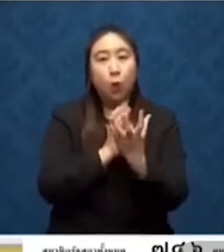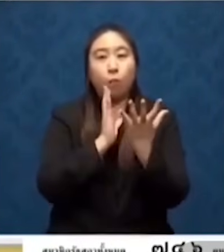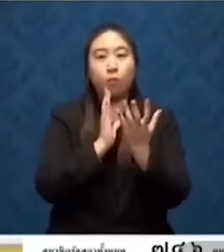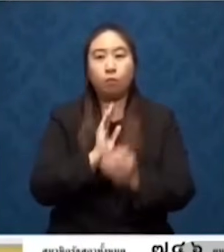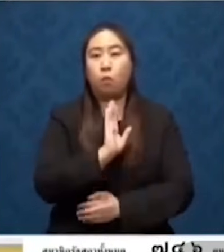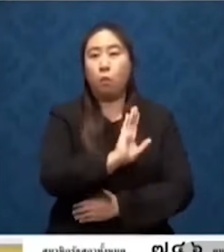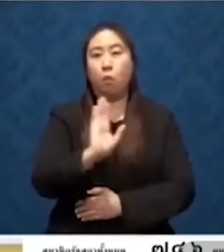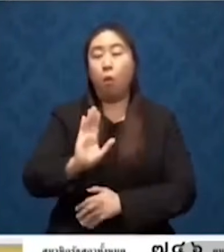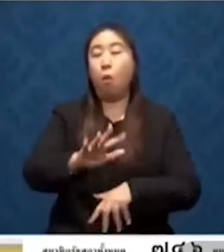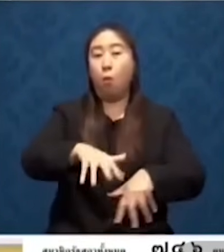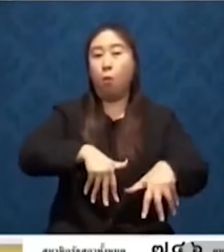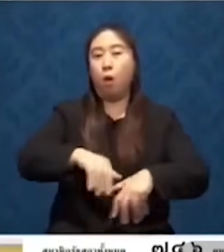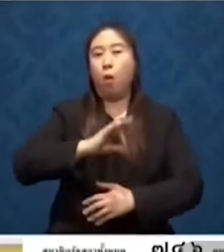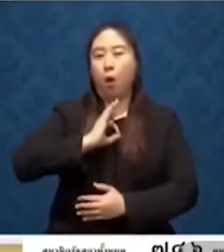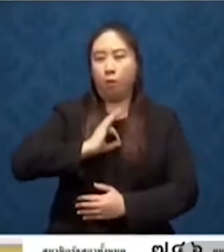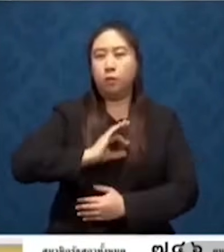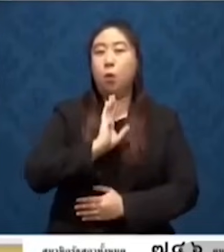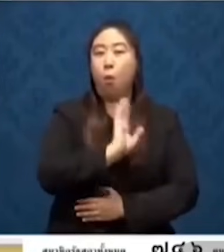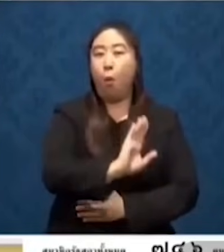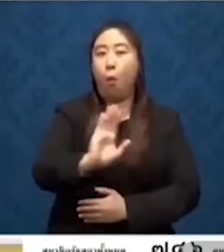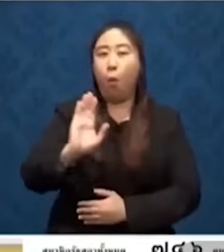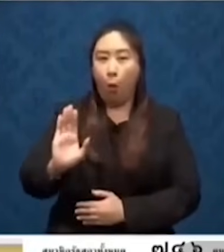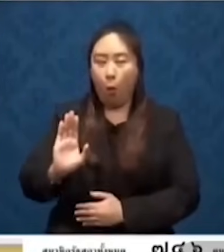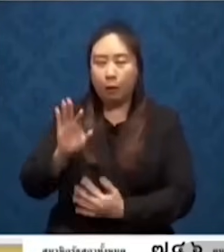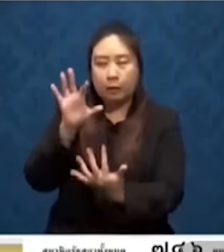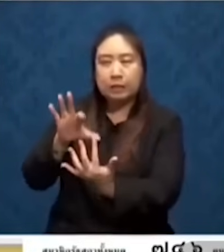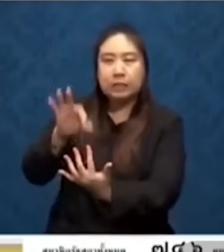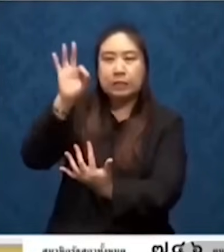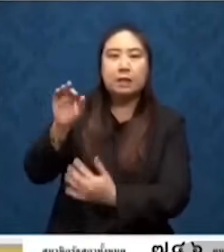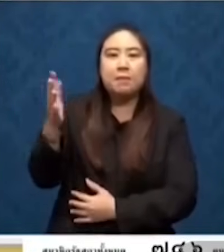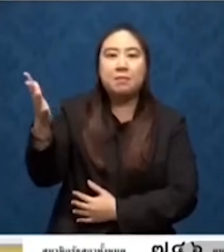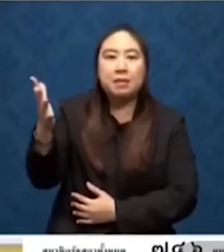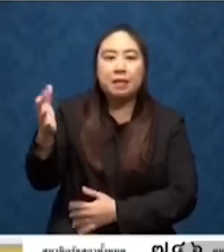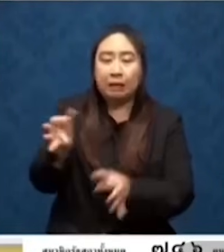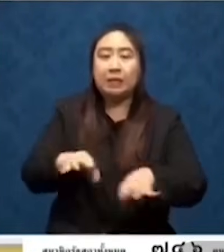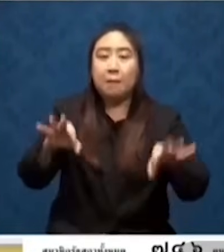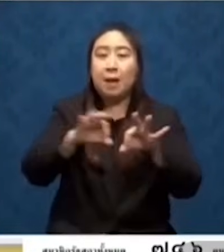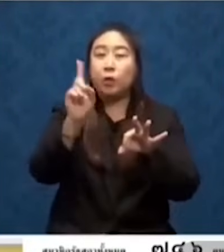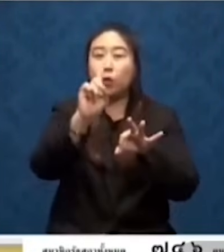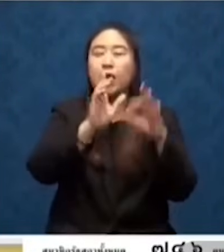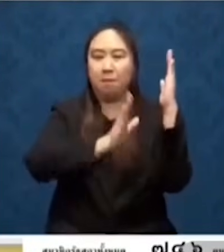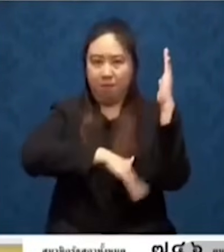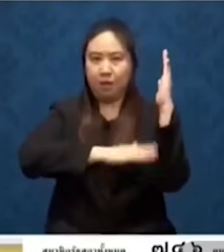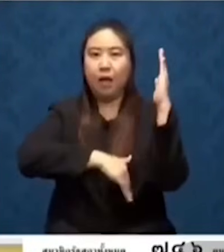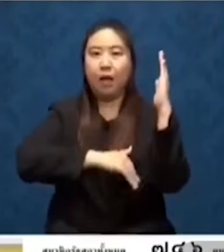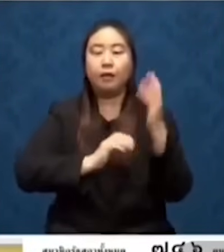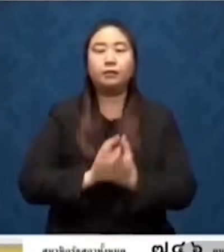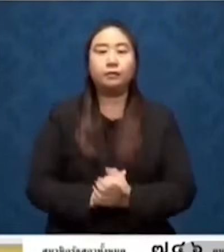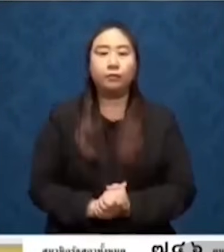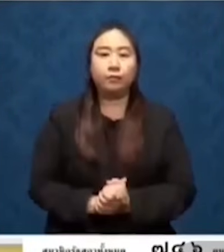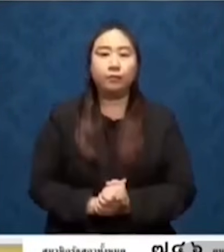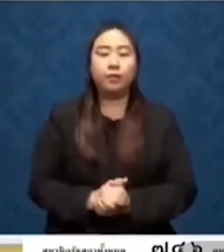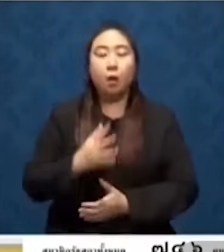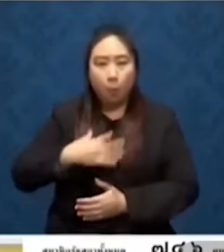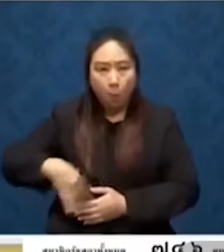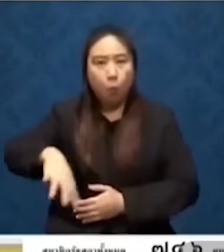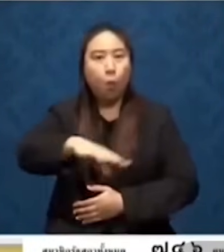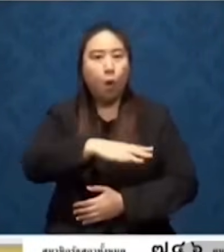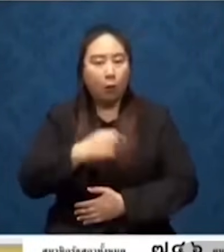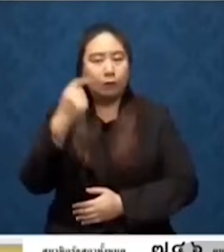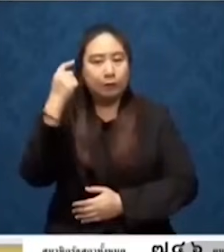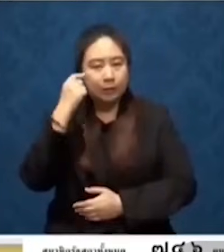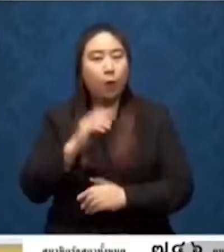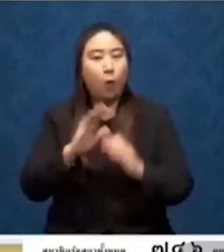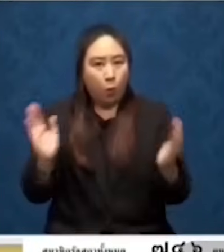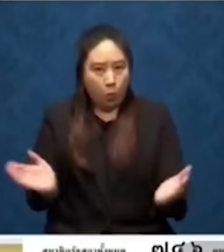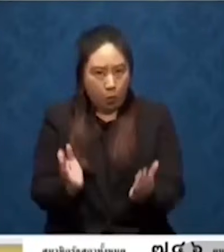คนในพื้นที่ที่ไม่เลือกโดยเฉพาะในภาคใต้พวกเราจึงรณรงค์ว่าเ